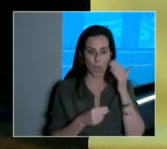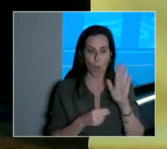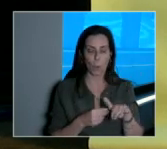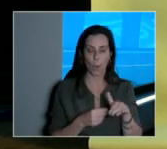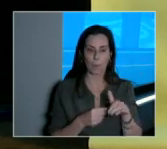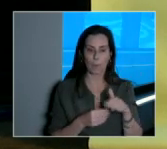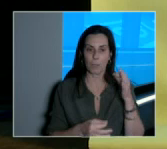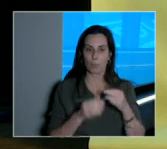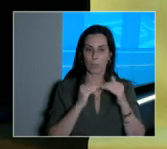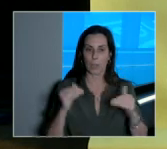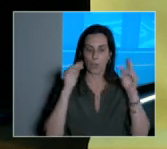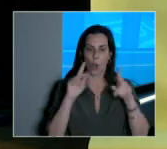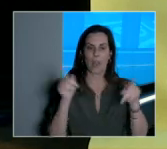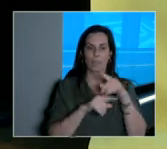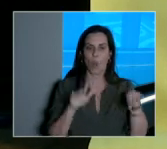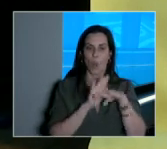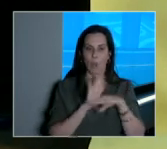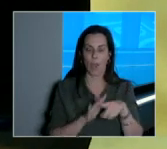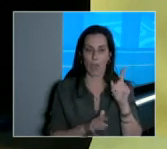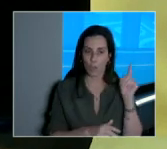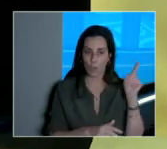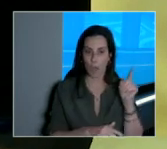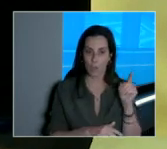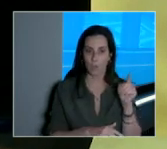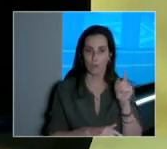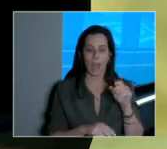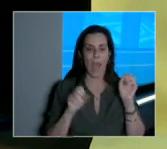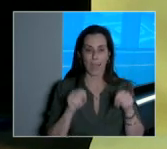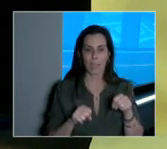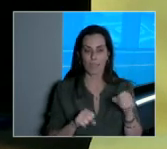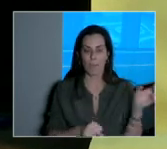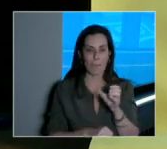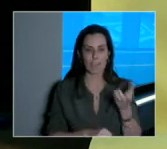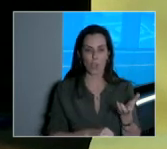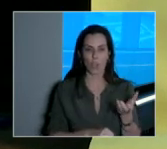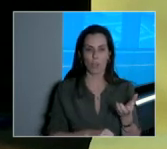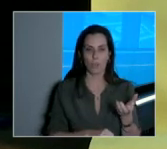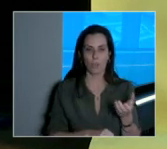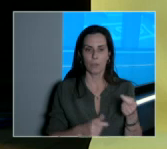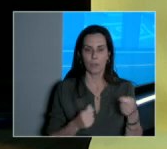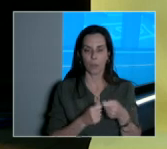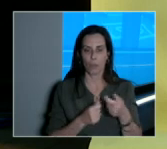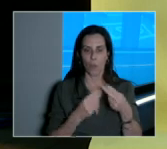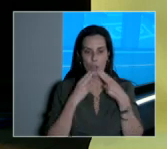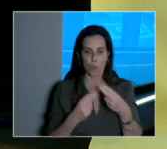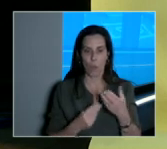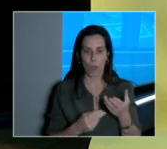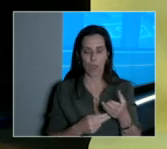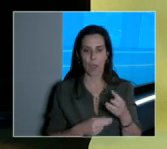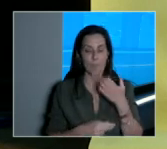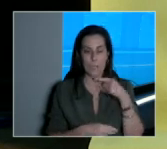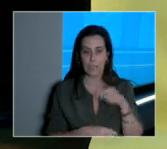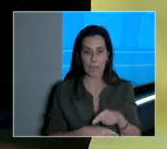דרך אגב, בית המשפט העליון יכול לפסול חוקים. אבל שם לפחות הנשיא ממנה אותם בכפוף לשימוע בסנאט. אבל שם יש חוקה.